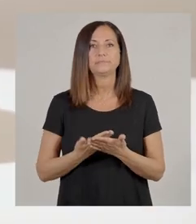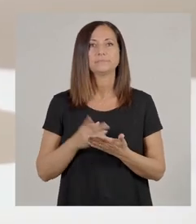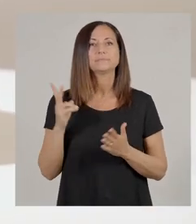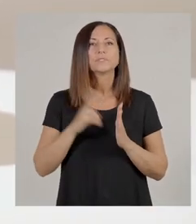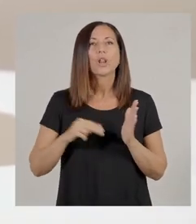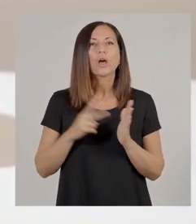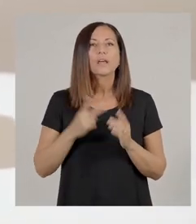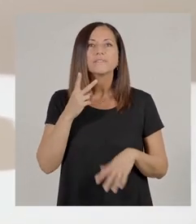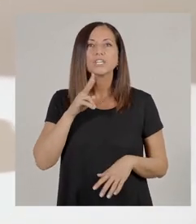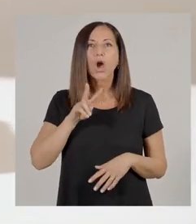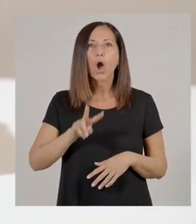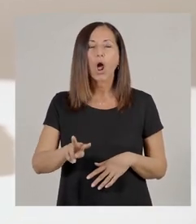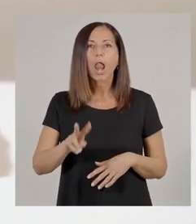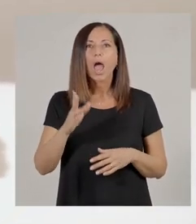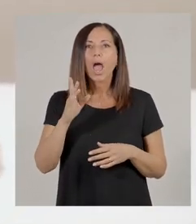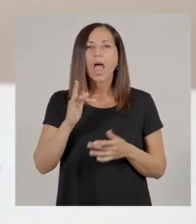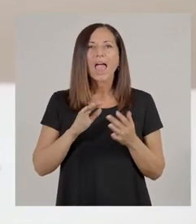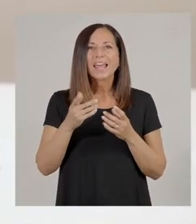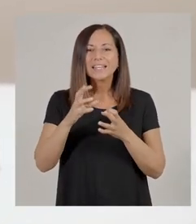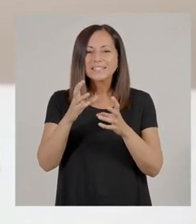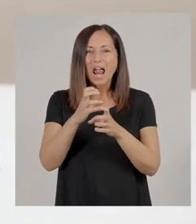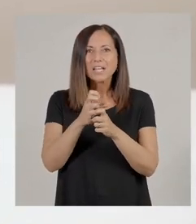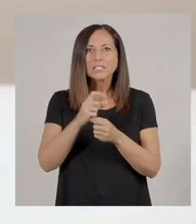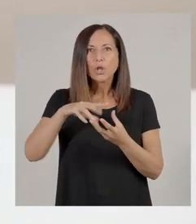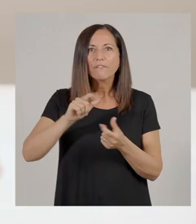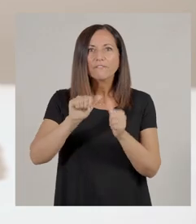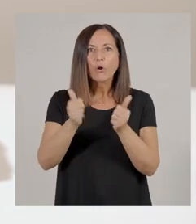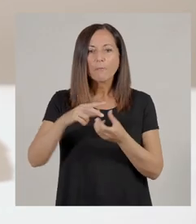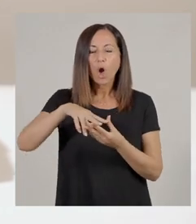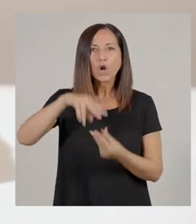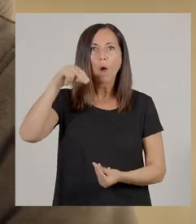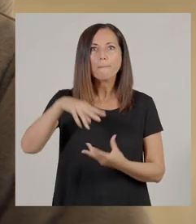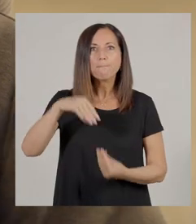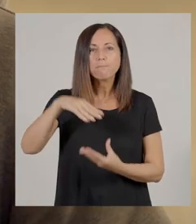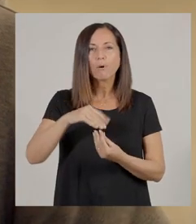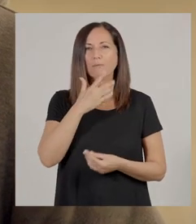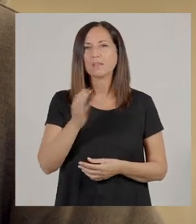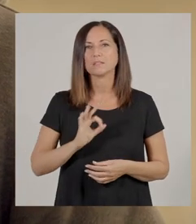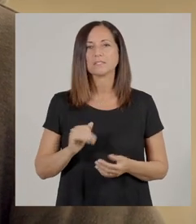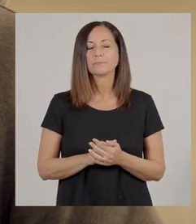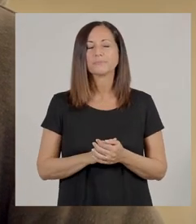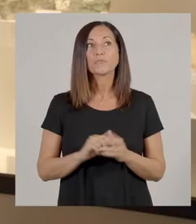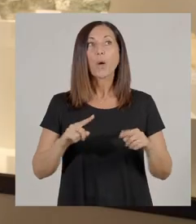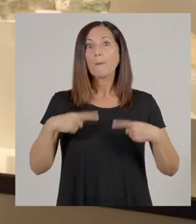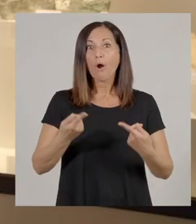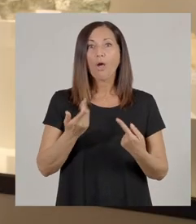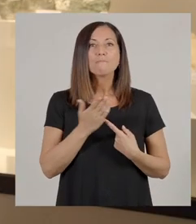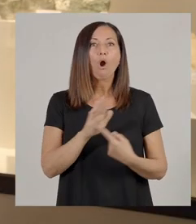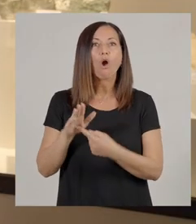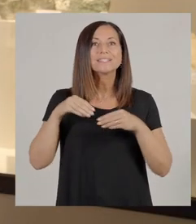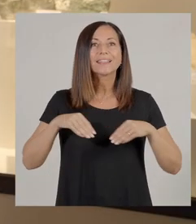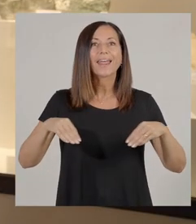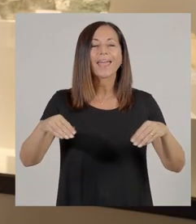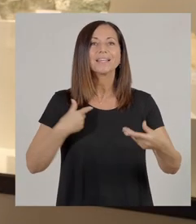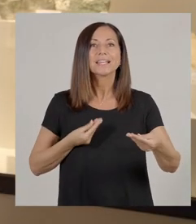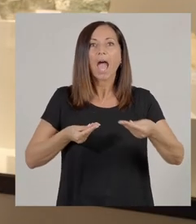e ha un colore viola e una cristallizzazione a rombo bellissima. E poi le mostre. Andavamo alle